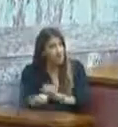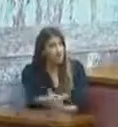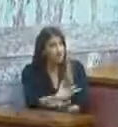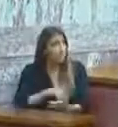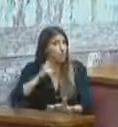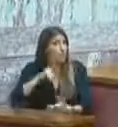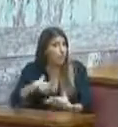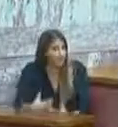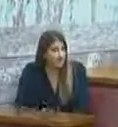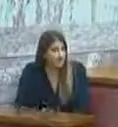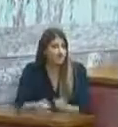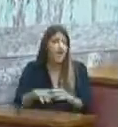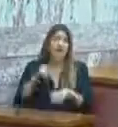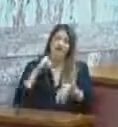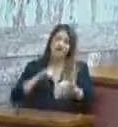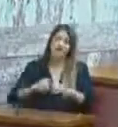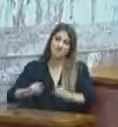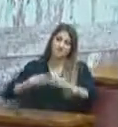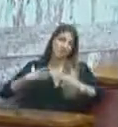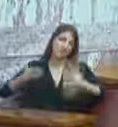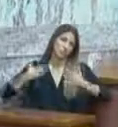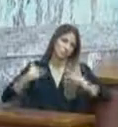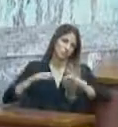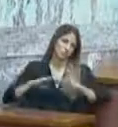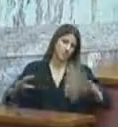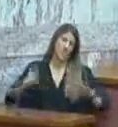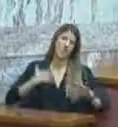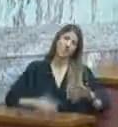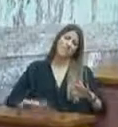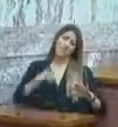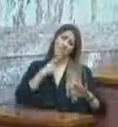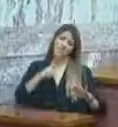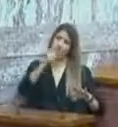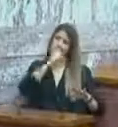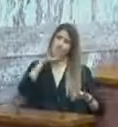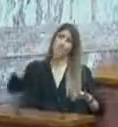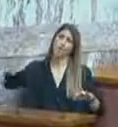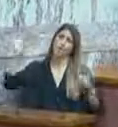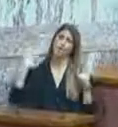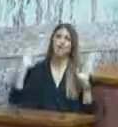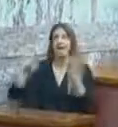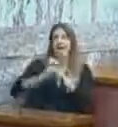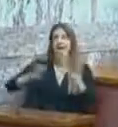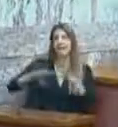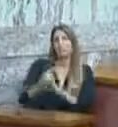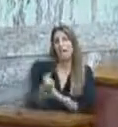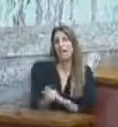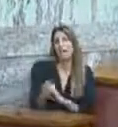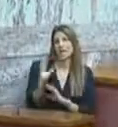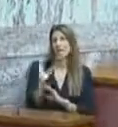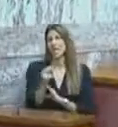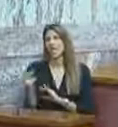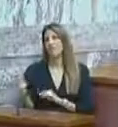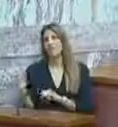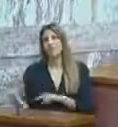ατμόσφαιρα. Δεν έχουμε κάποια ενημέρωση επί αυτού. Δεν θέλω να υποθέσω ότι είναι επιλεκτική η ενημέρωση που γίνεται για την υπόθεση αυτή από